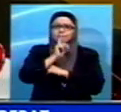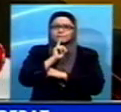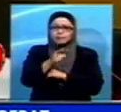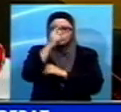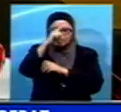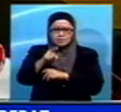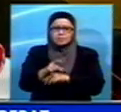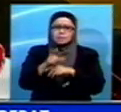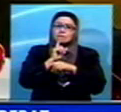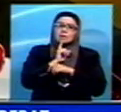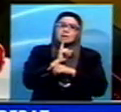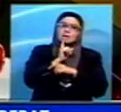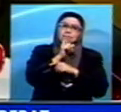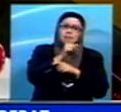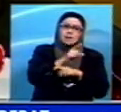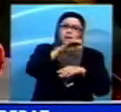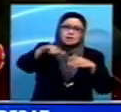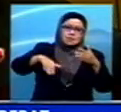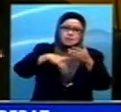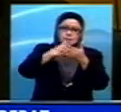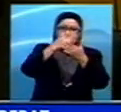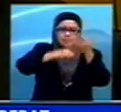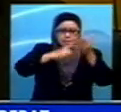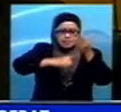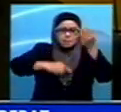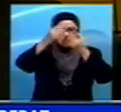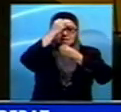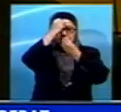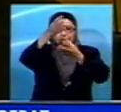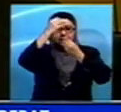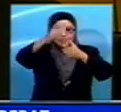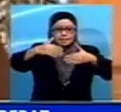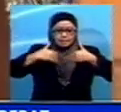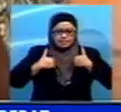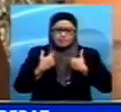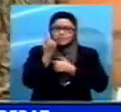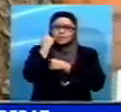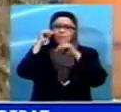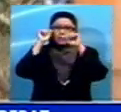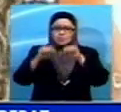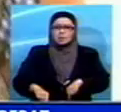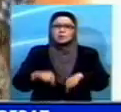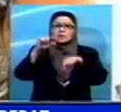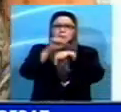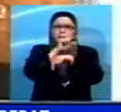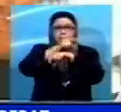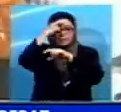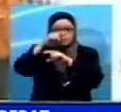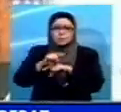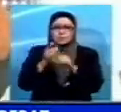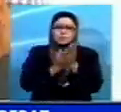untuk memastikan bahwa aku saja information yang kita aduk tadi dapat kita gunakan untuk